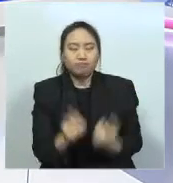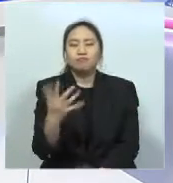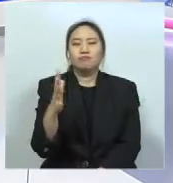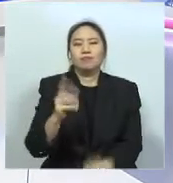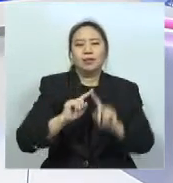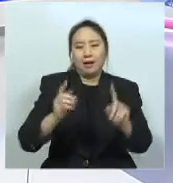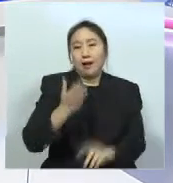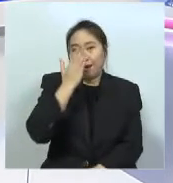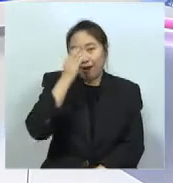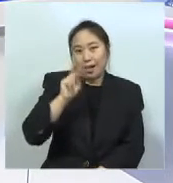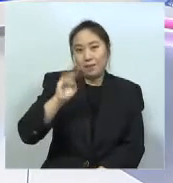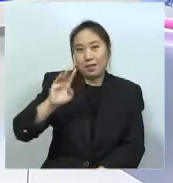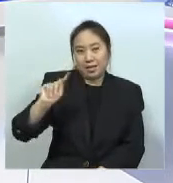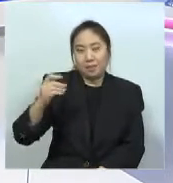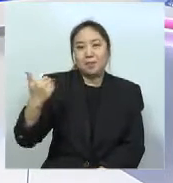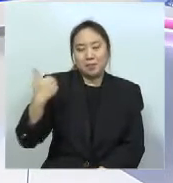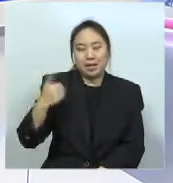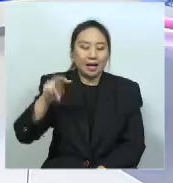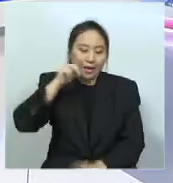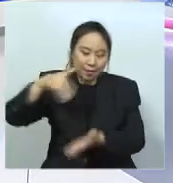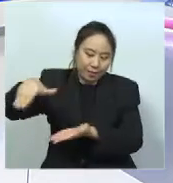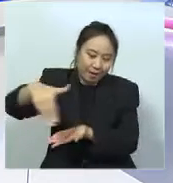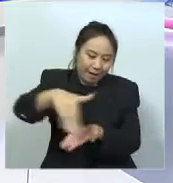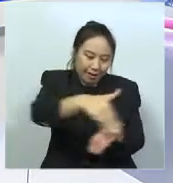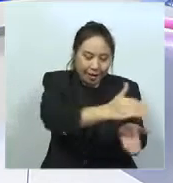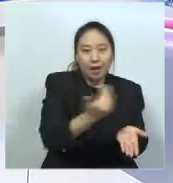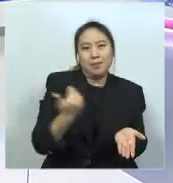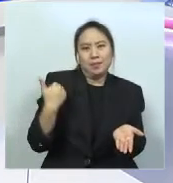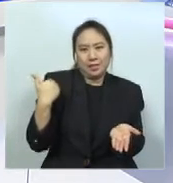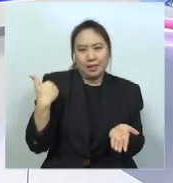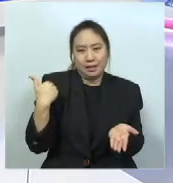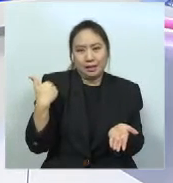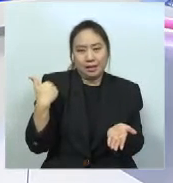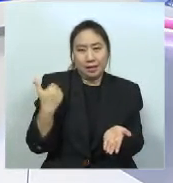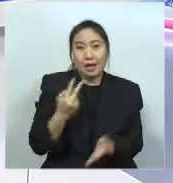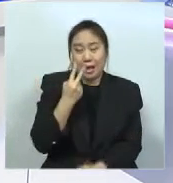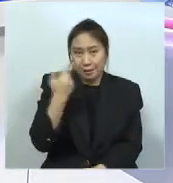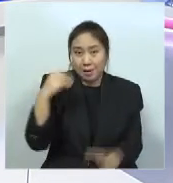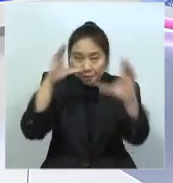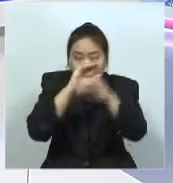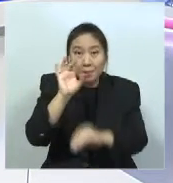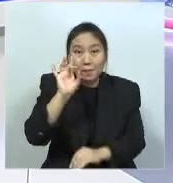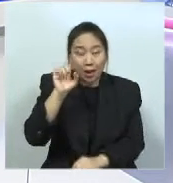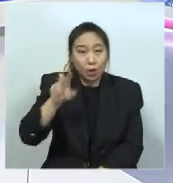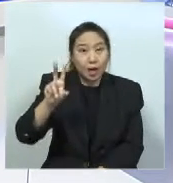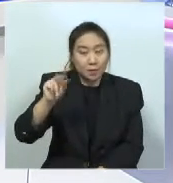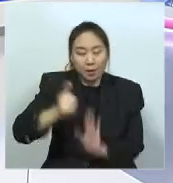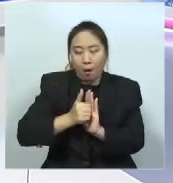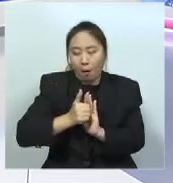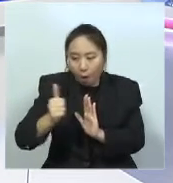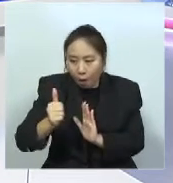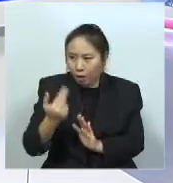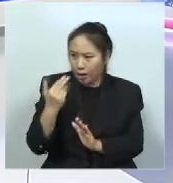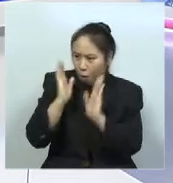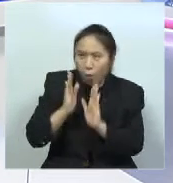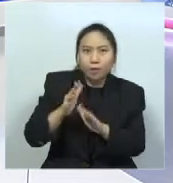หน้าสถานีเราที่ NBT เนี่ยก็จะมีคลองอยู่ข้างหน้านะคะก็มีพอไม่น่าเชื่อ2:30 อ่านข่าวเสร็จออกไปคนม